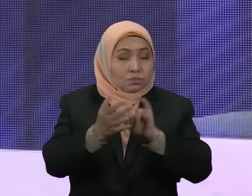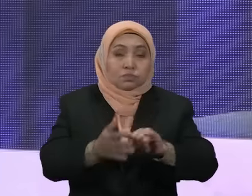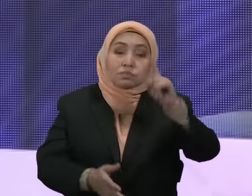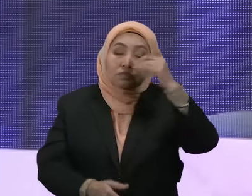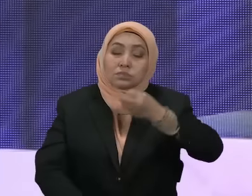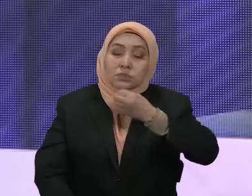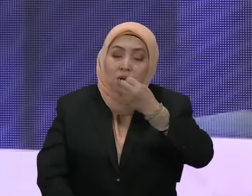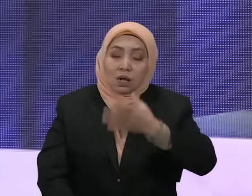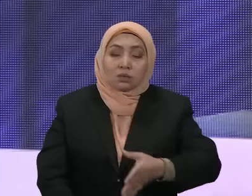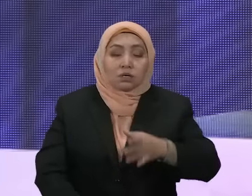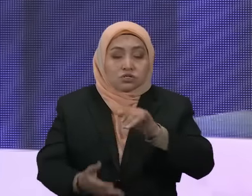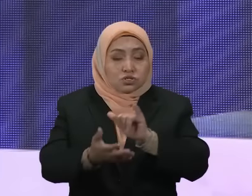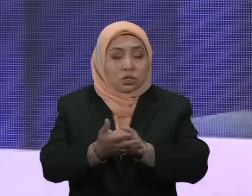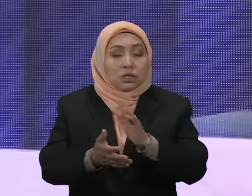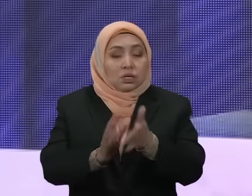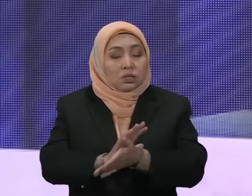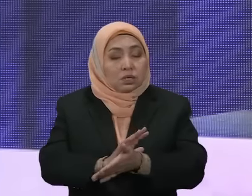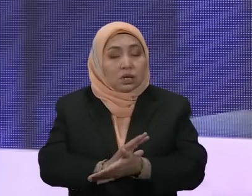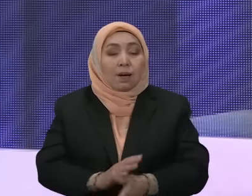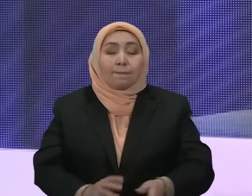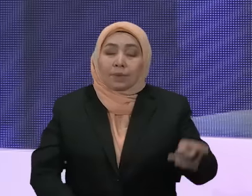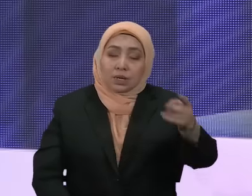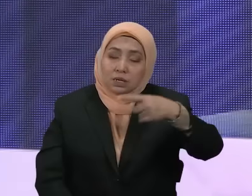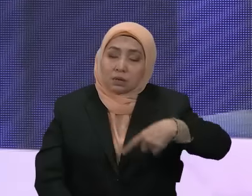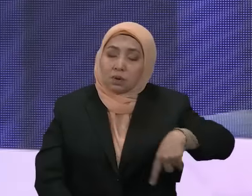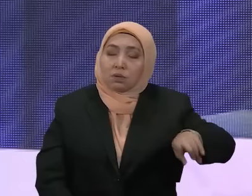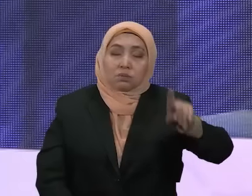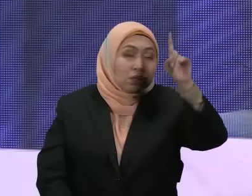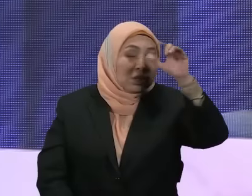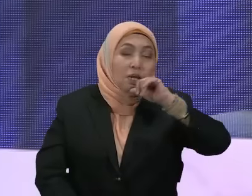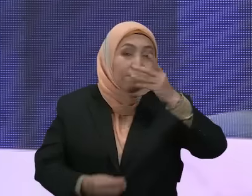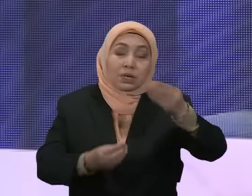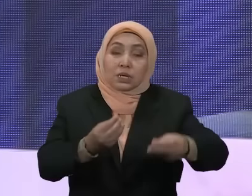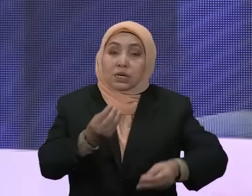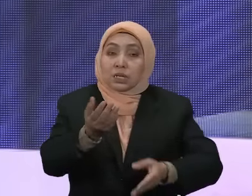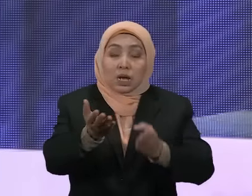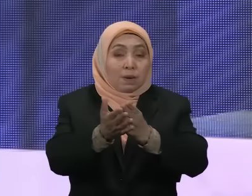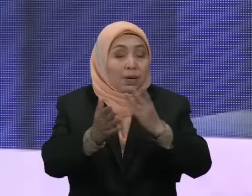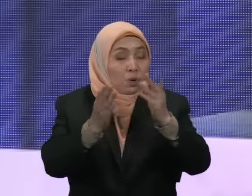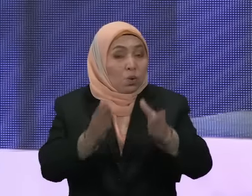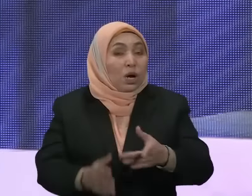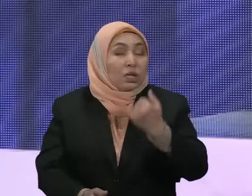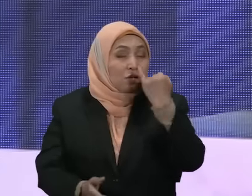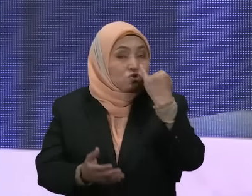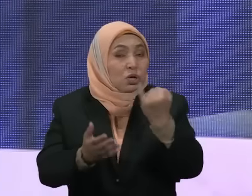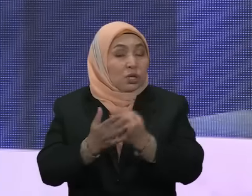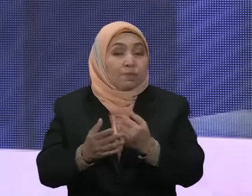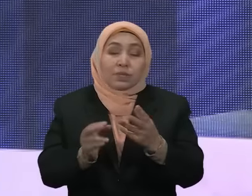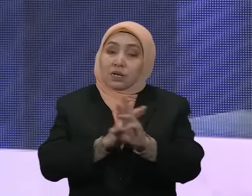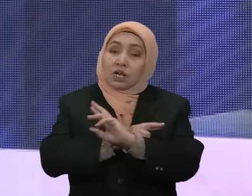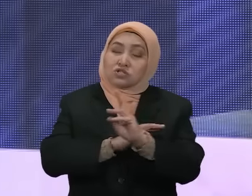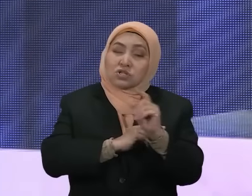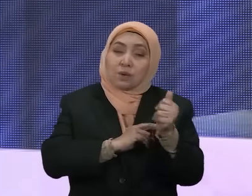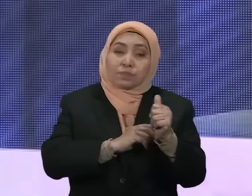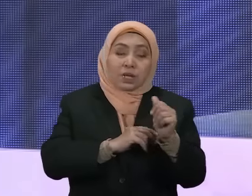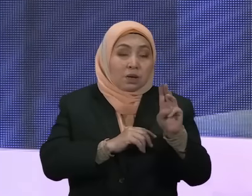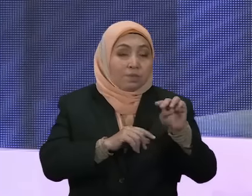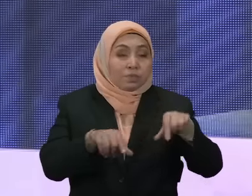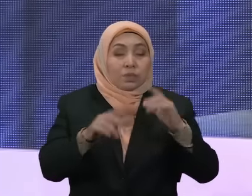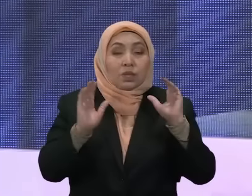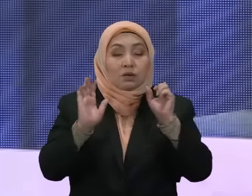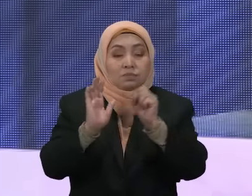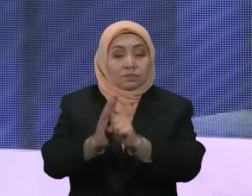menyatakan wallahu la yahdil qaumaz zalimin, Allah tidak memberi hidayah kepada orang yang zalim. Apa maksudnya? Kita berehat dahulu. My Quran Time,